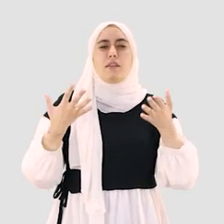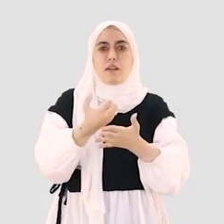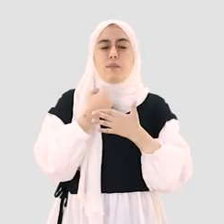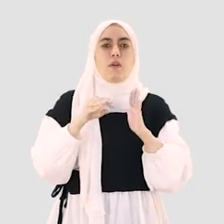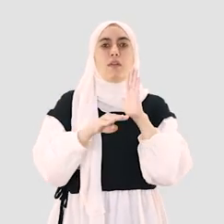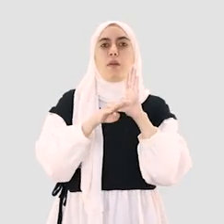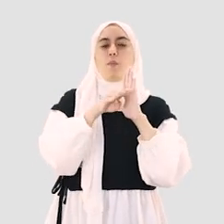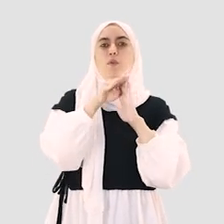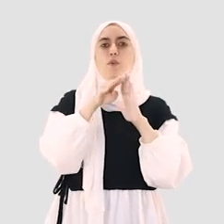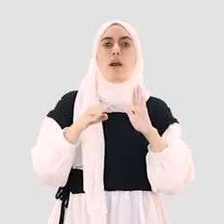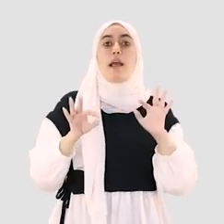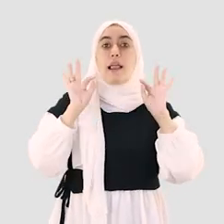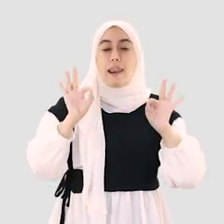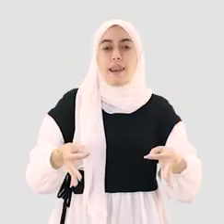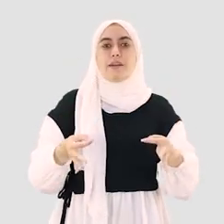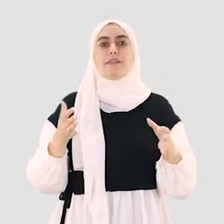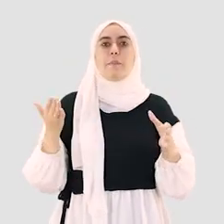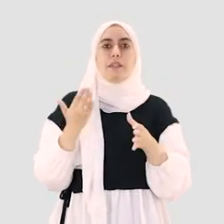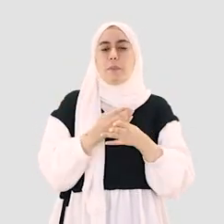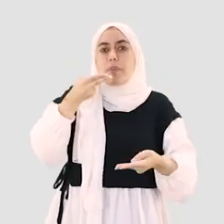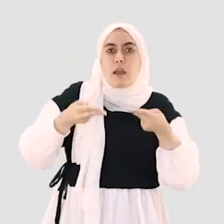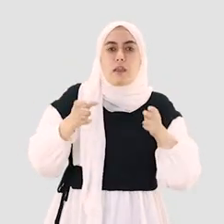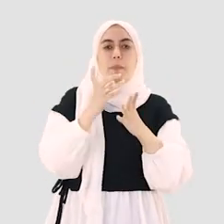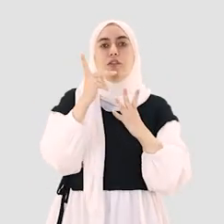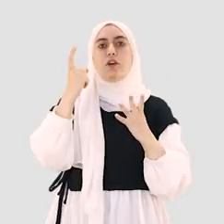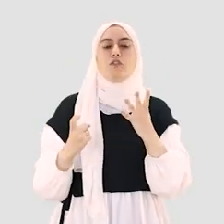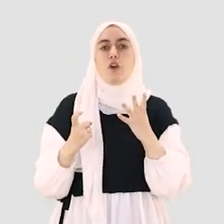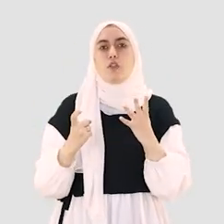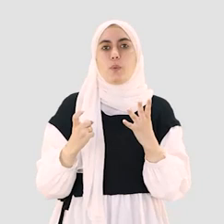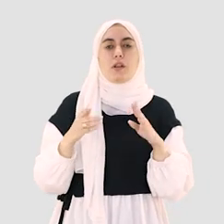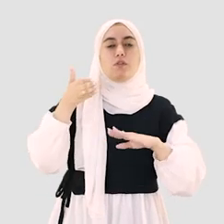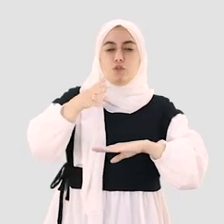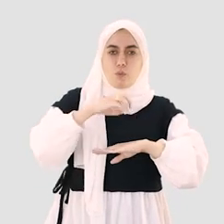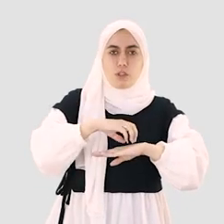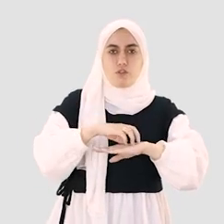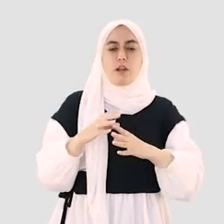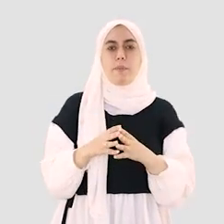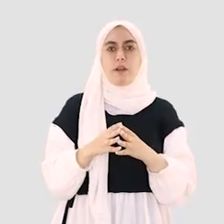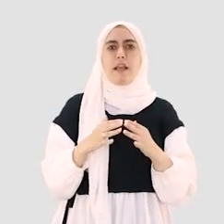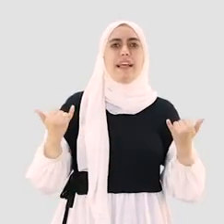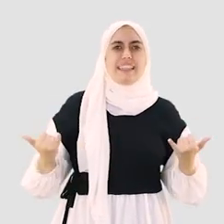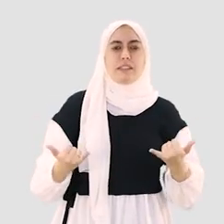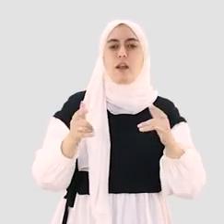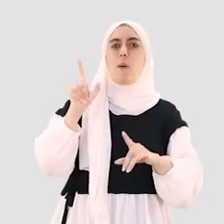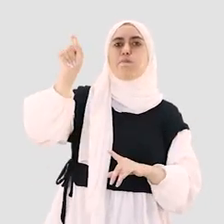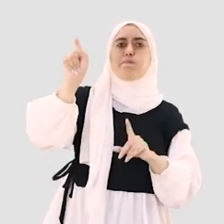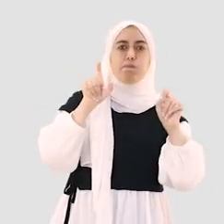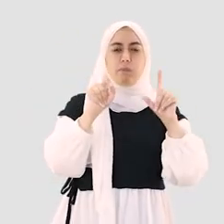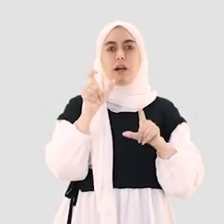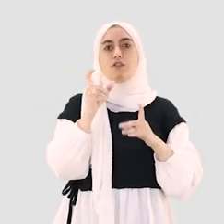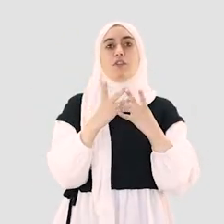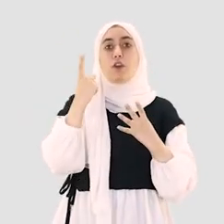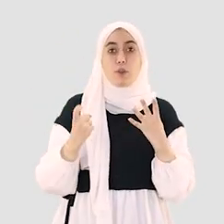وتوفير الادوات التقييميه والبروتوكولات اللازمه لتحديد وتقييم الاشخاص ذوي الاعاقه في الجامعه